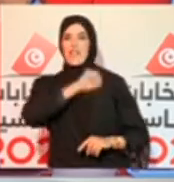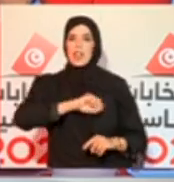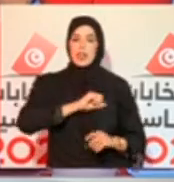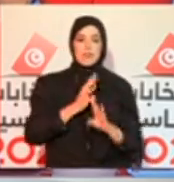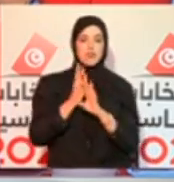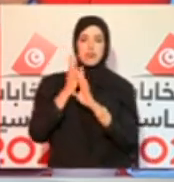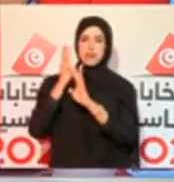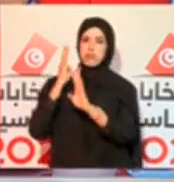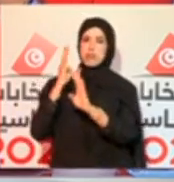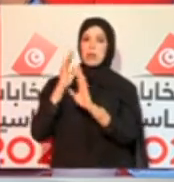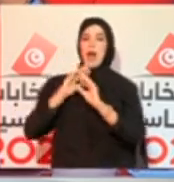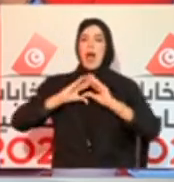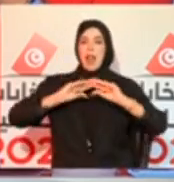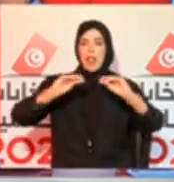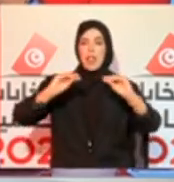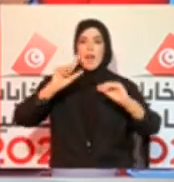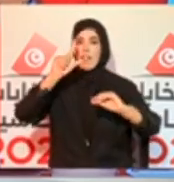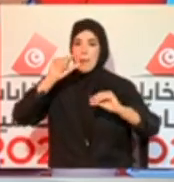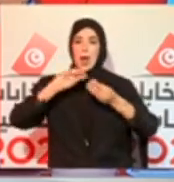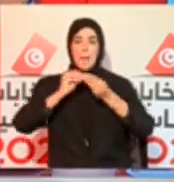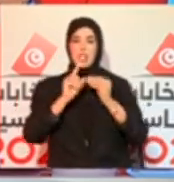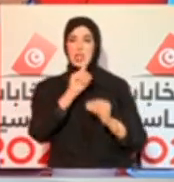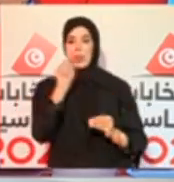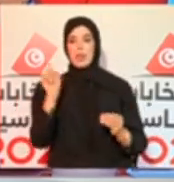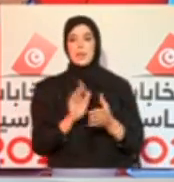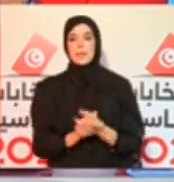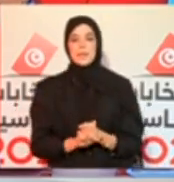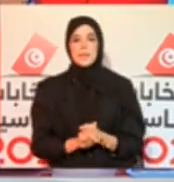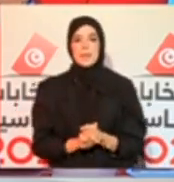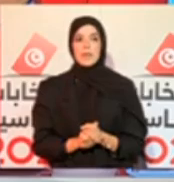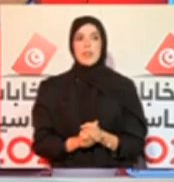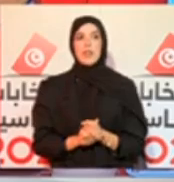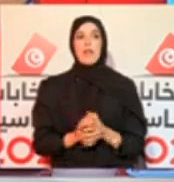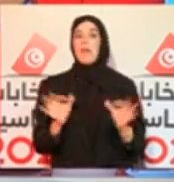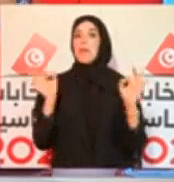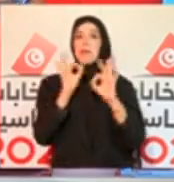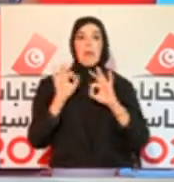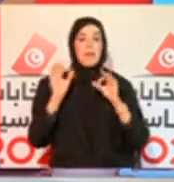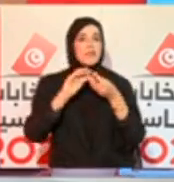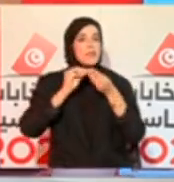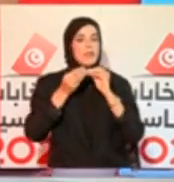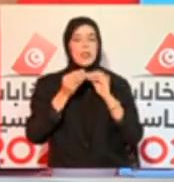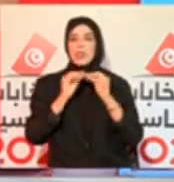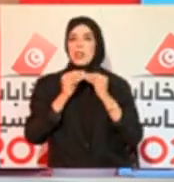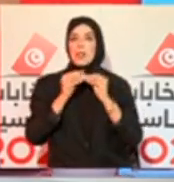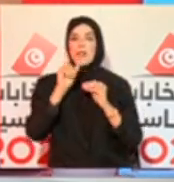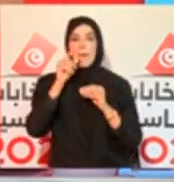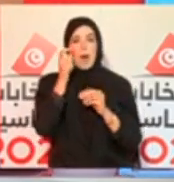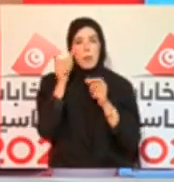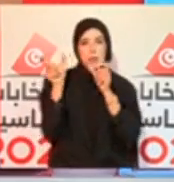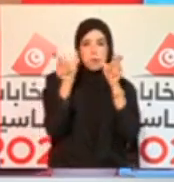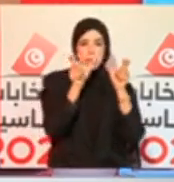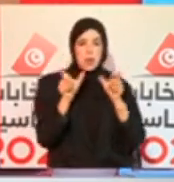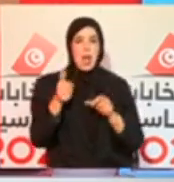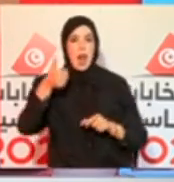النظام حسب رايك لاحظت بعض الخروقات والا لا ما عننا حتى خروقات عننا مراقبه